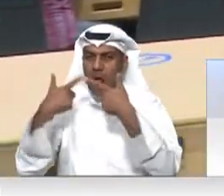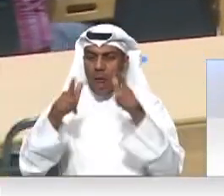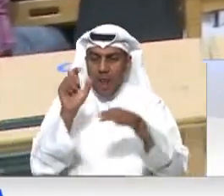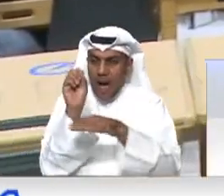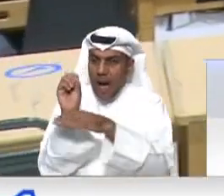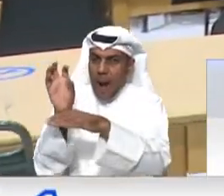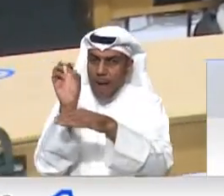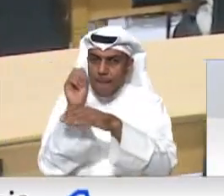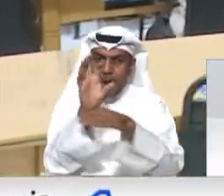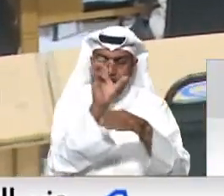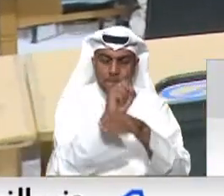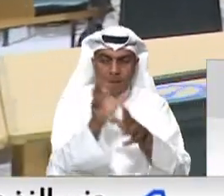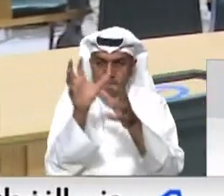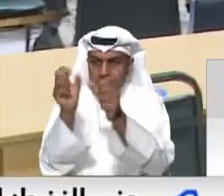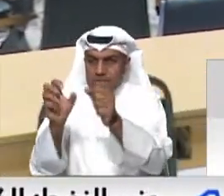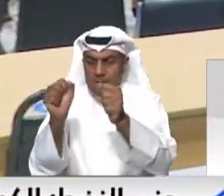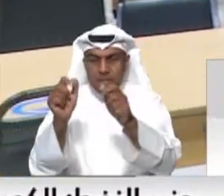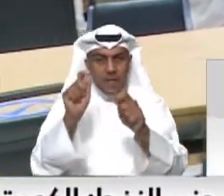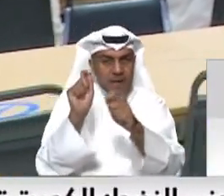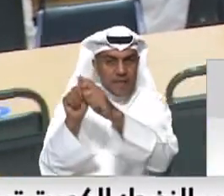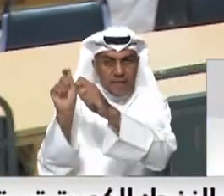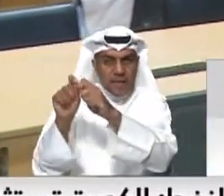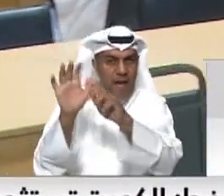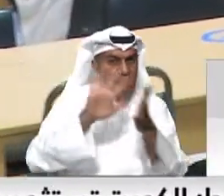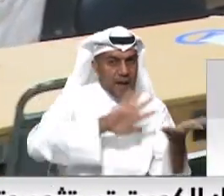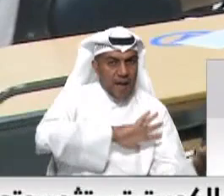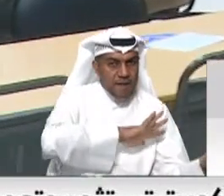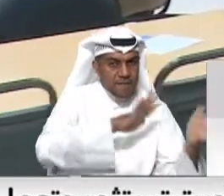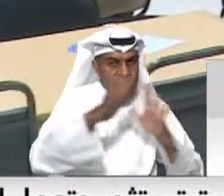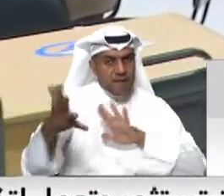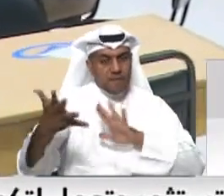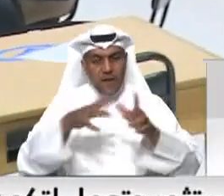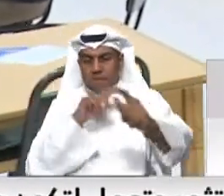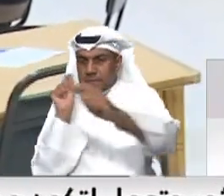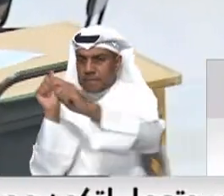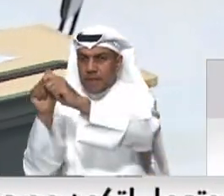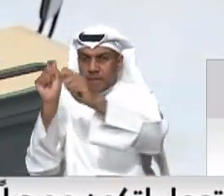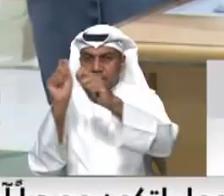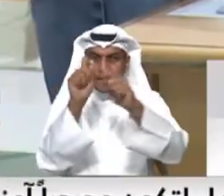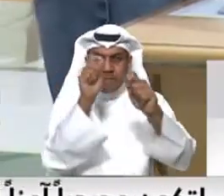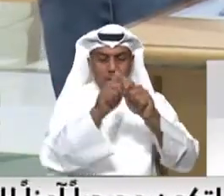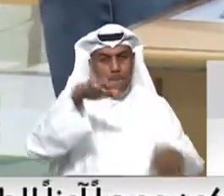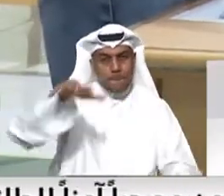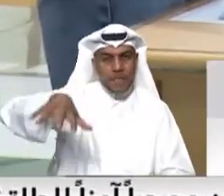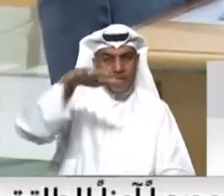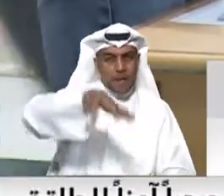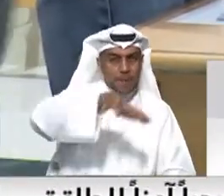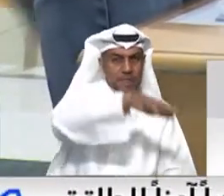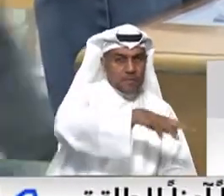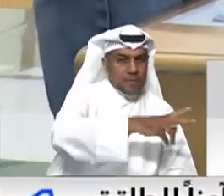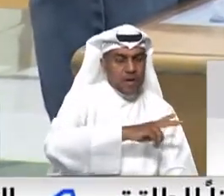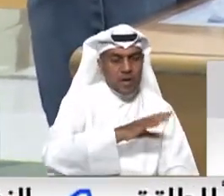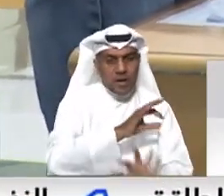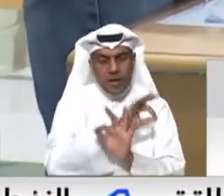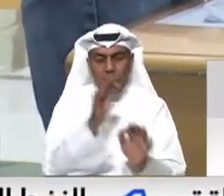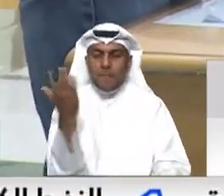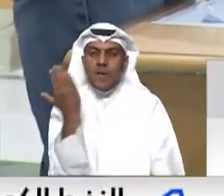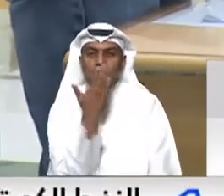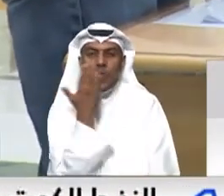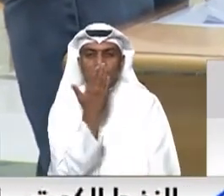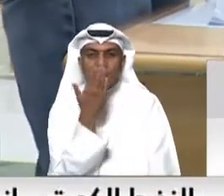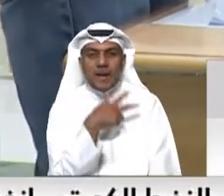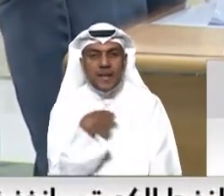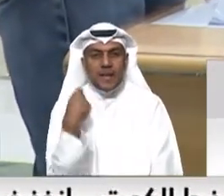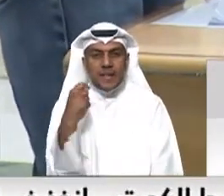الامر الذي ينعكس ايجابيا على لجان الاختبارات في المناطق التعليميه والالتزام الكبير من